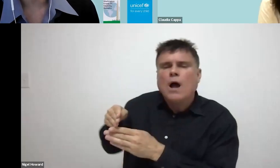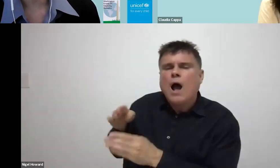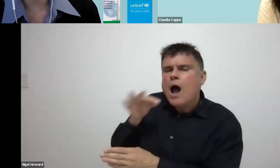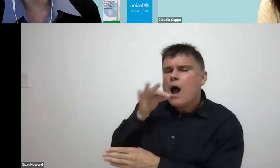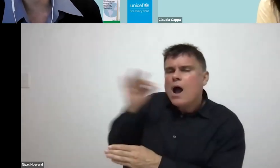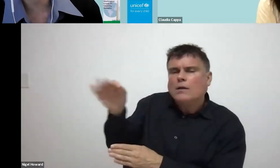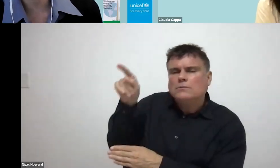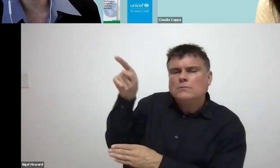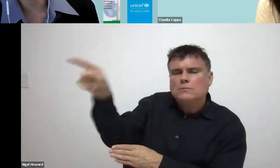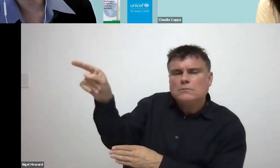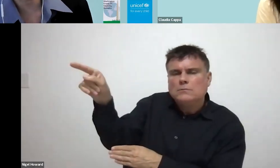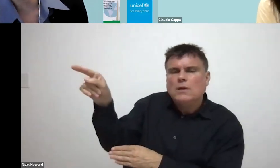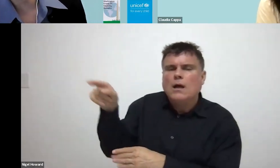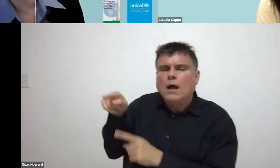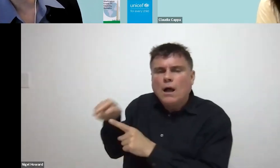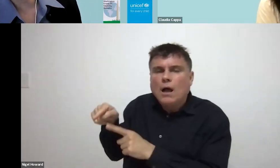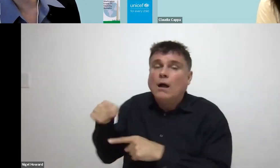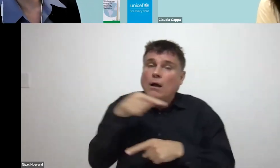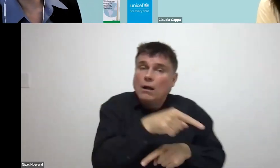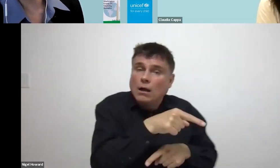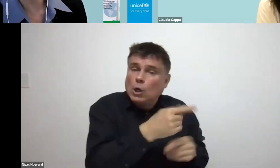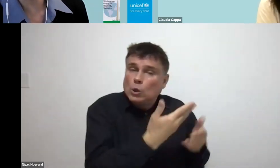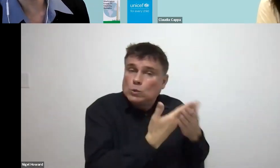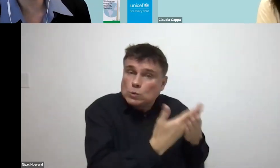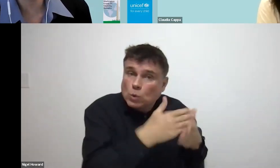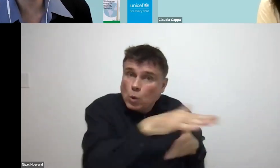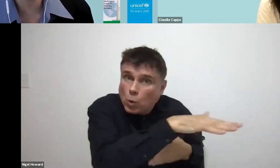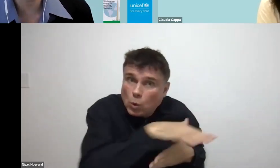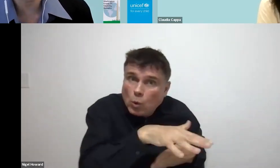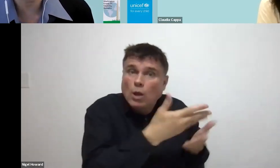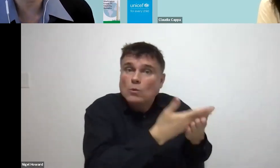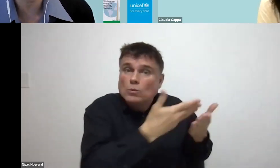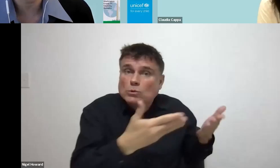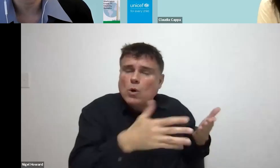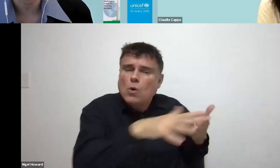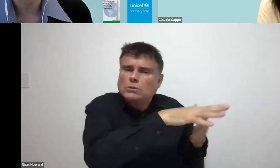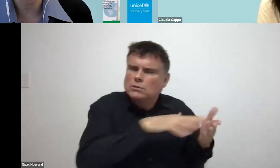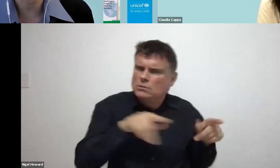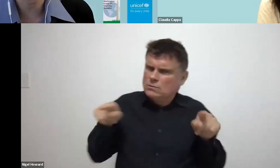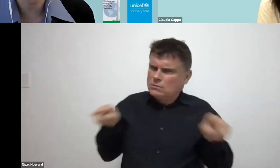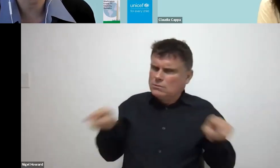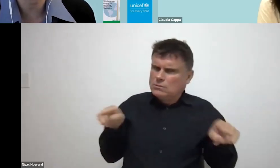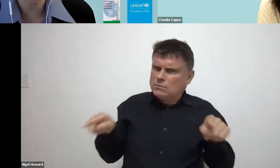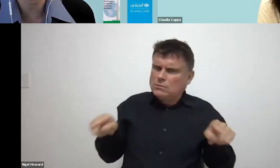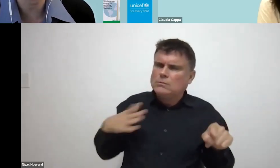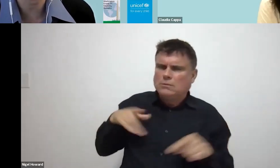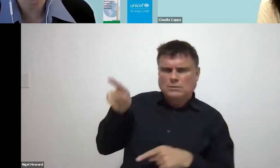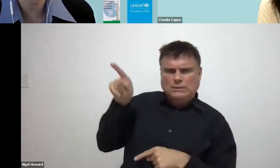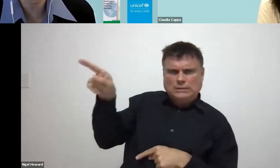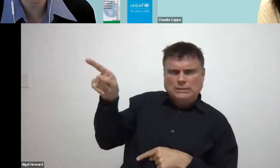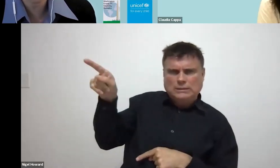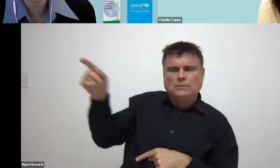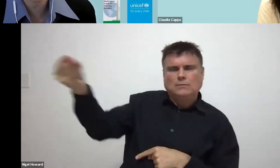les données sont collectées et peuvent être combinées avec